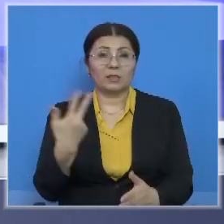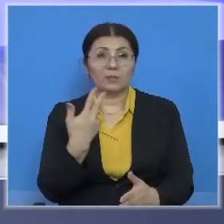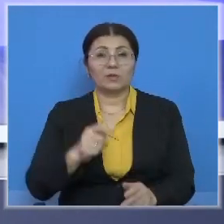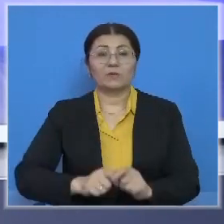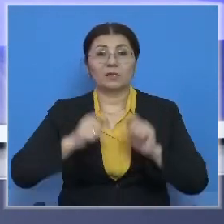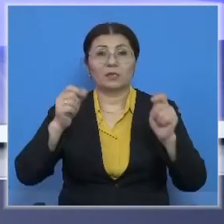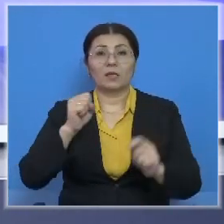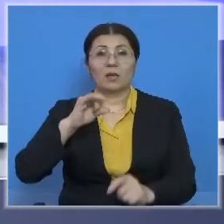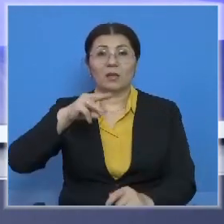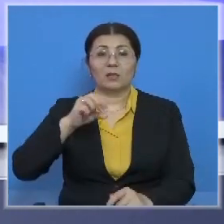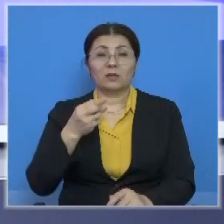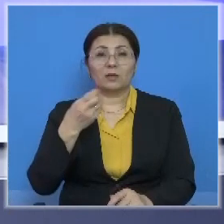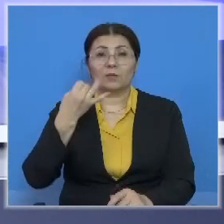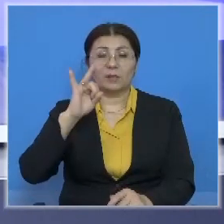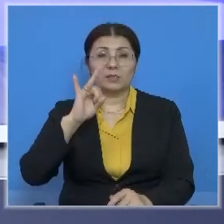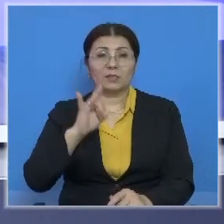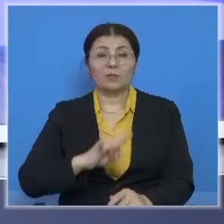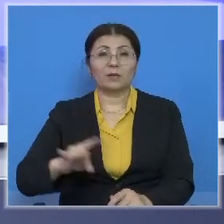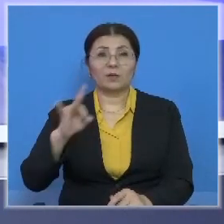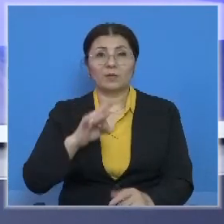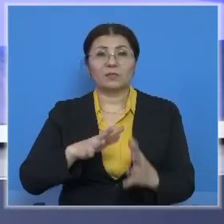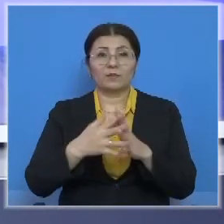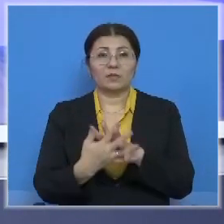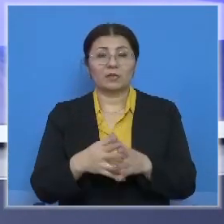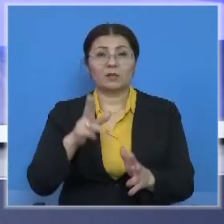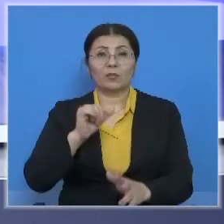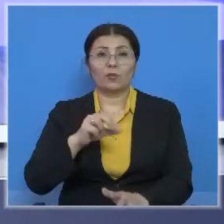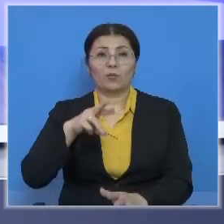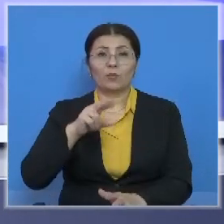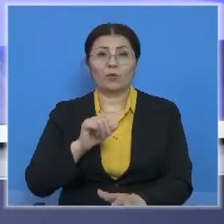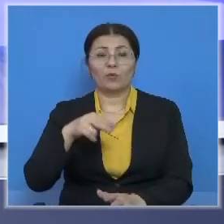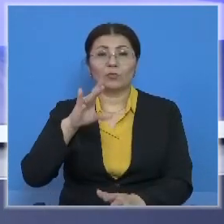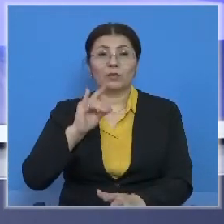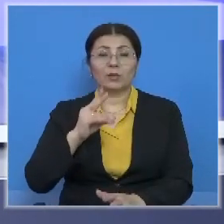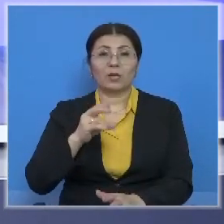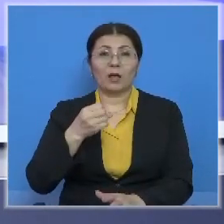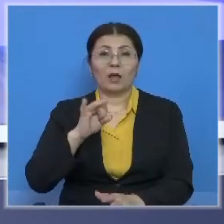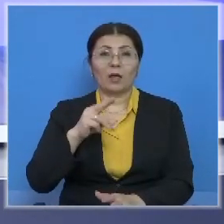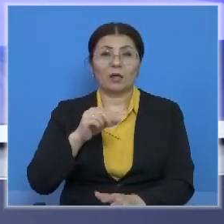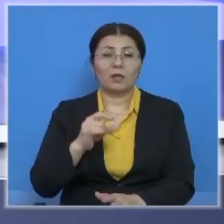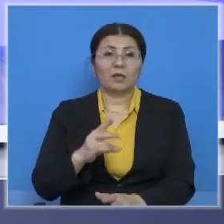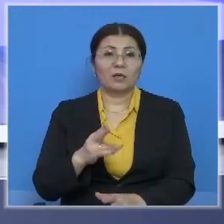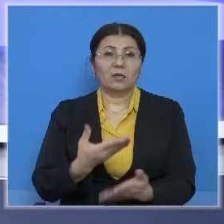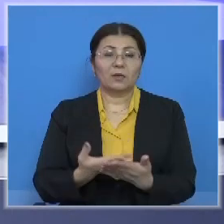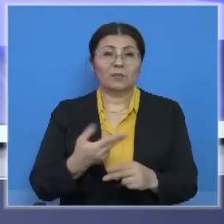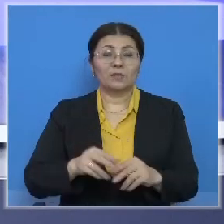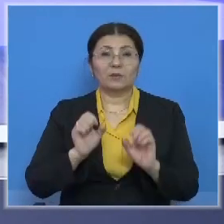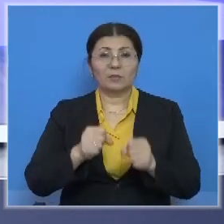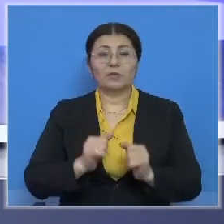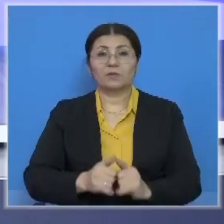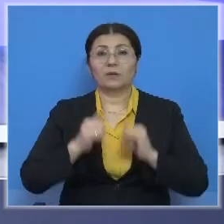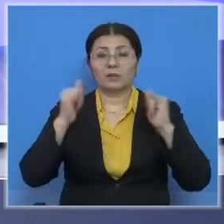свои двери в этикебисском районе в частности в населенных пунктах кумкодых и Айке открытие ФОКа в карабутаке позволит развивать